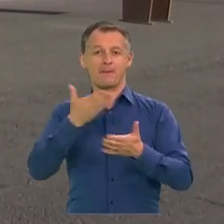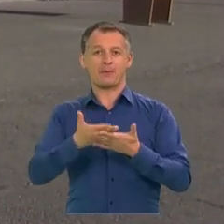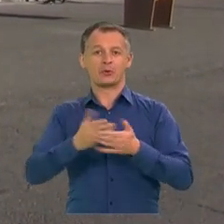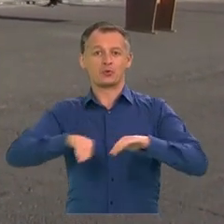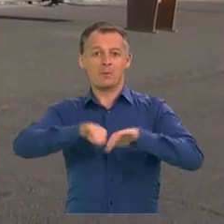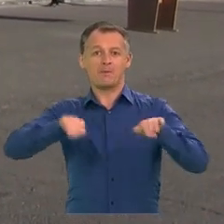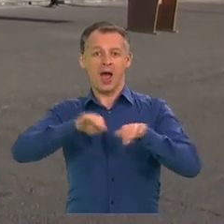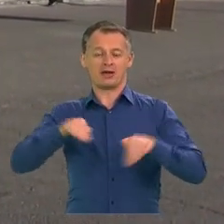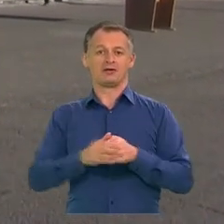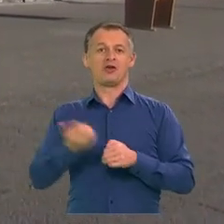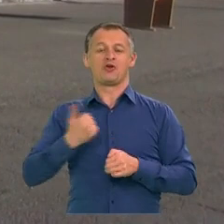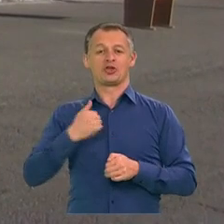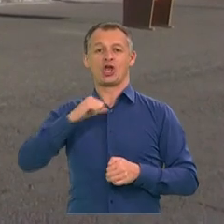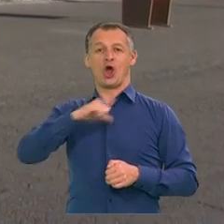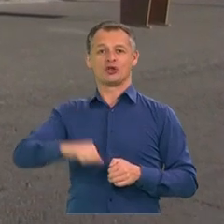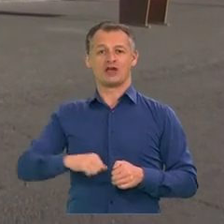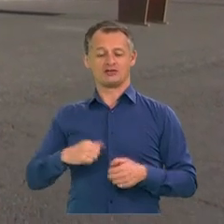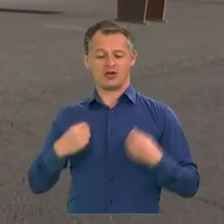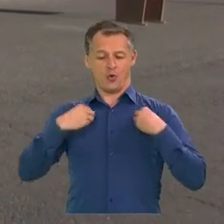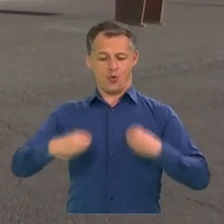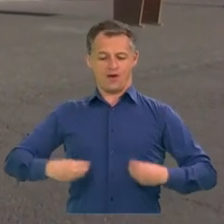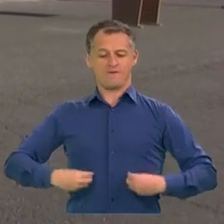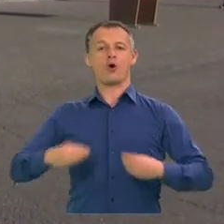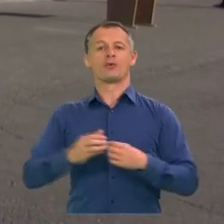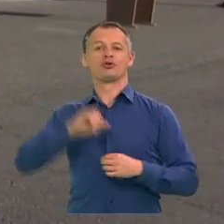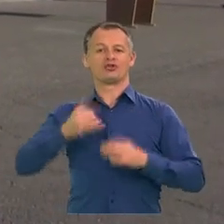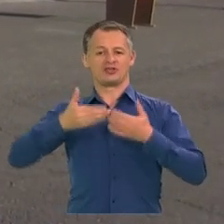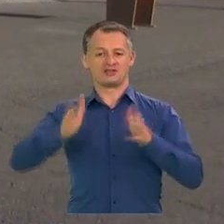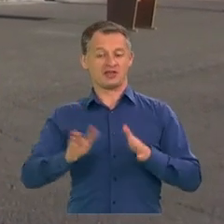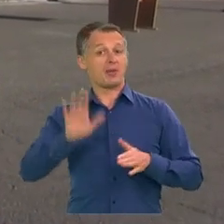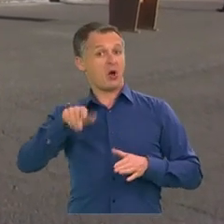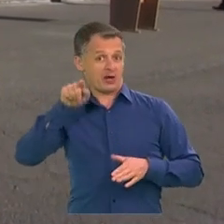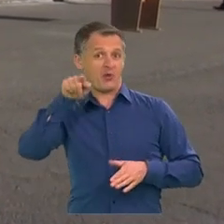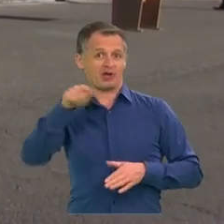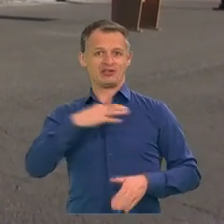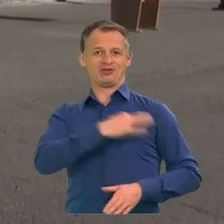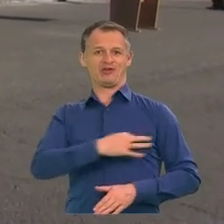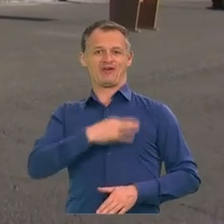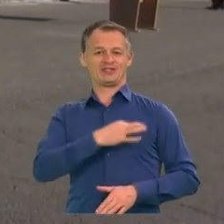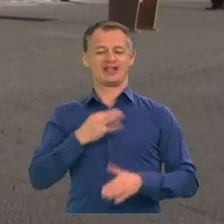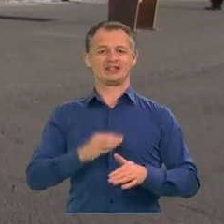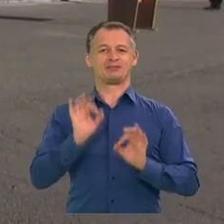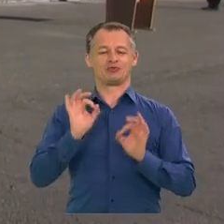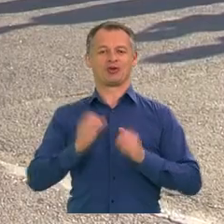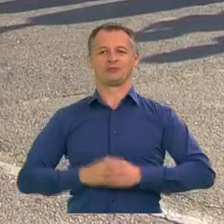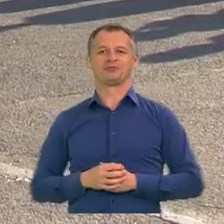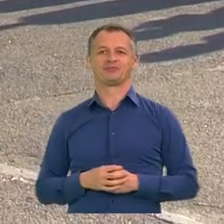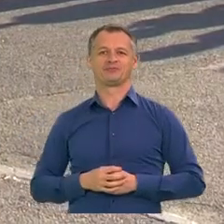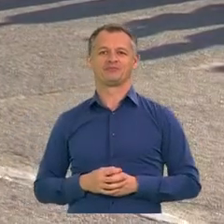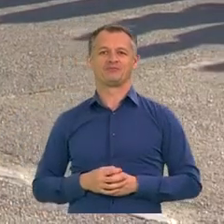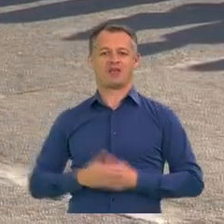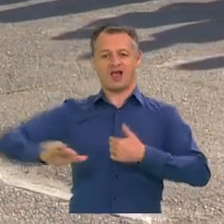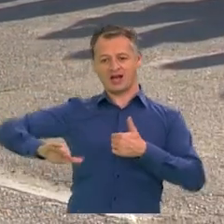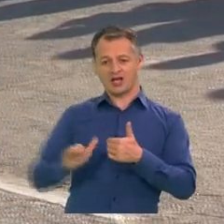Sunt din Constanța, uniformă și deschiderea pe care o are această universitate unică în țară. Alături